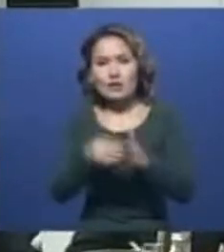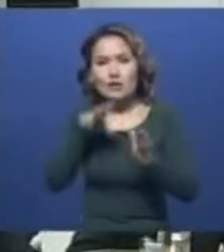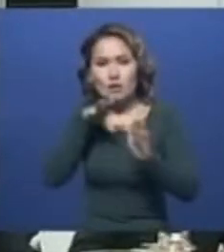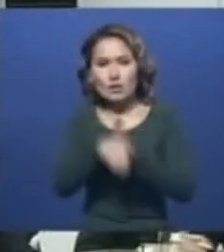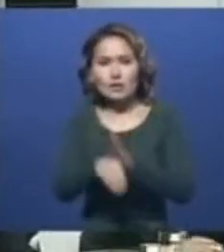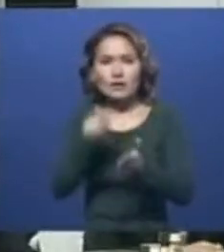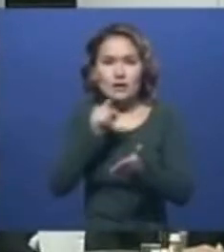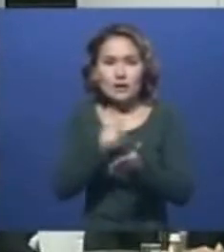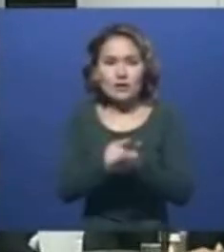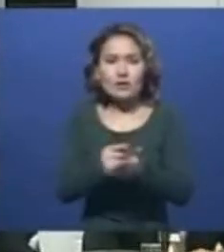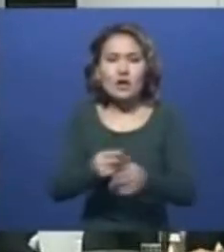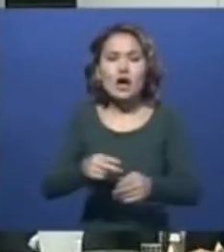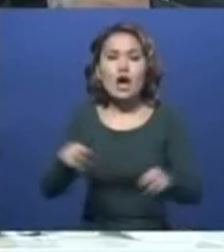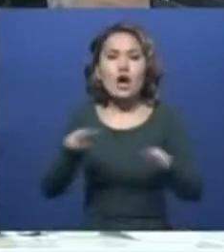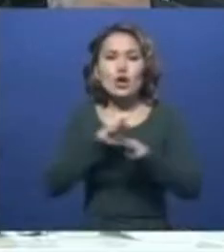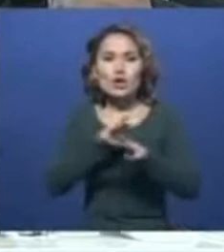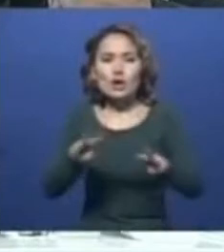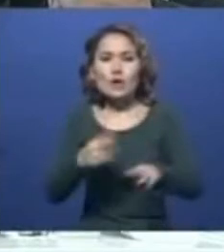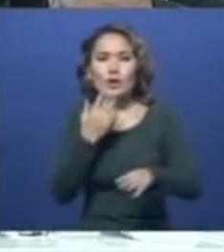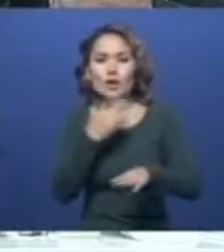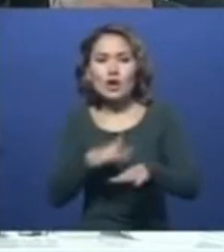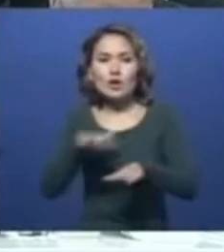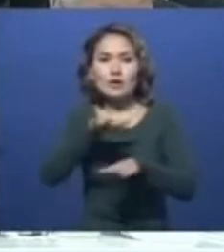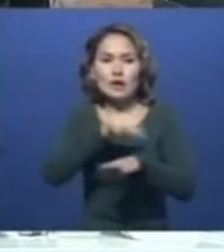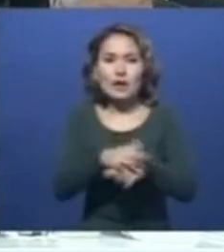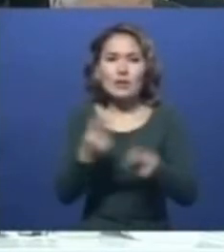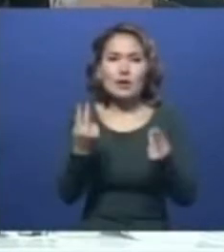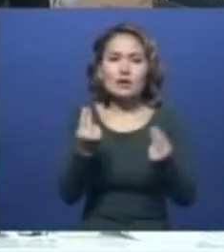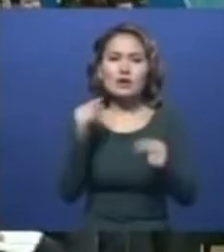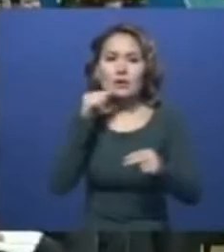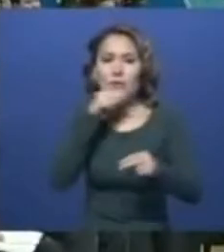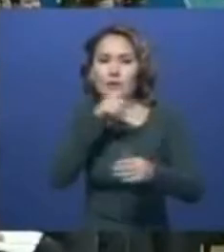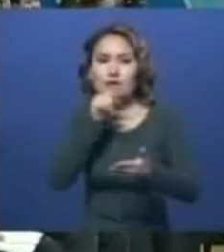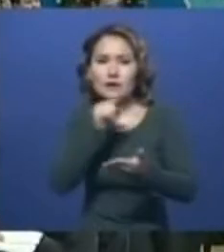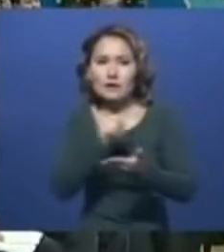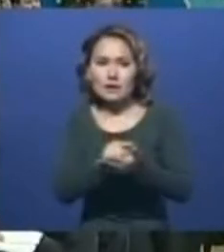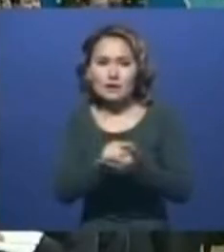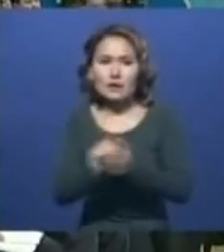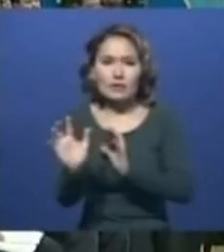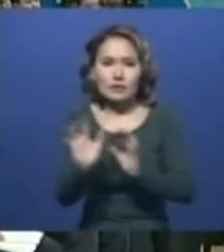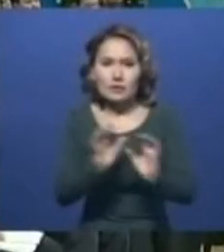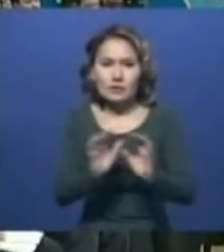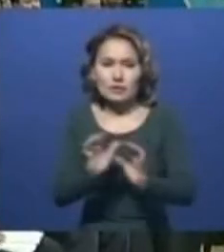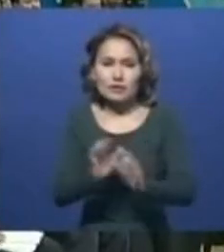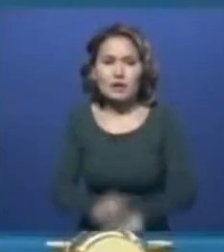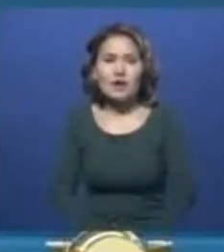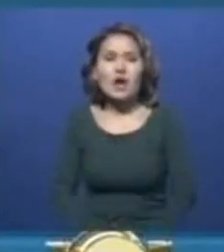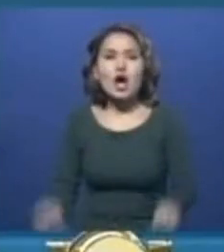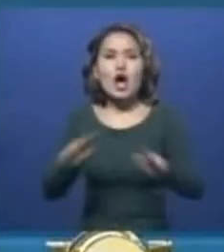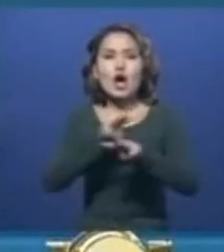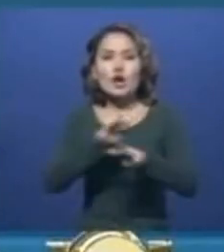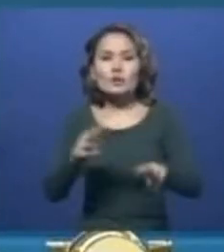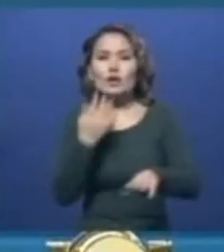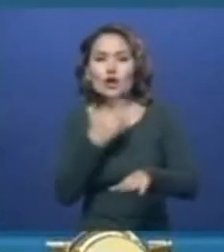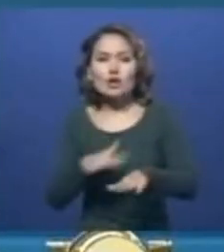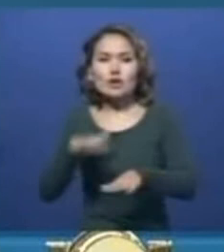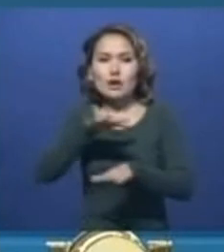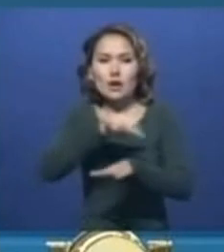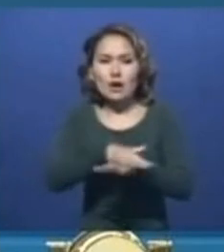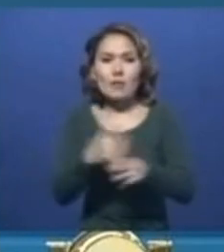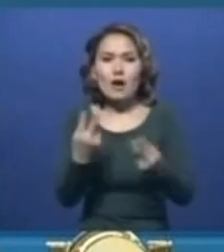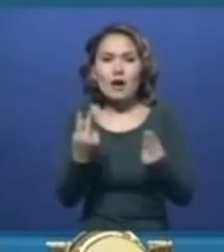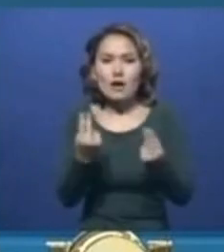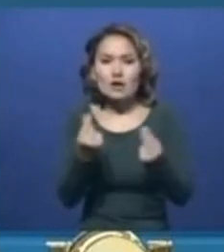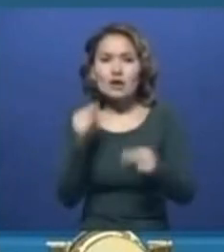тиіс. Сонымен қатар үкімет ұлттық қор қаражатын тиімді пайдалануды қамтамасыз ету керек. Үкіметке ұлттық қордан бөлінген қаржының